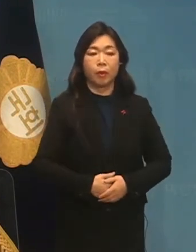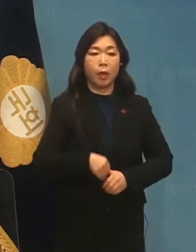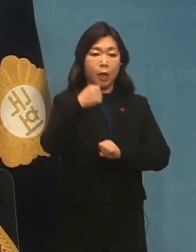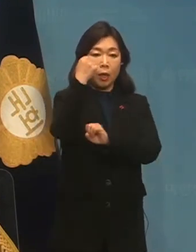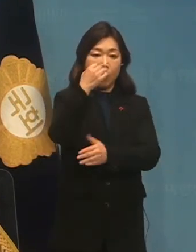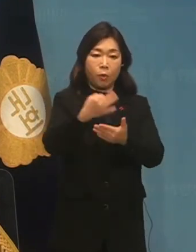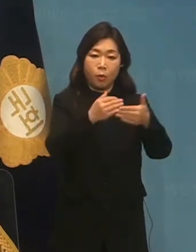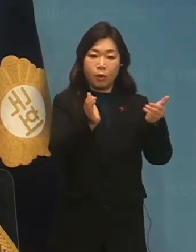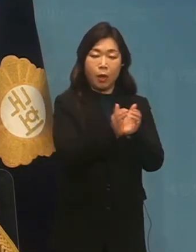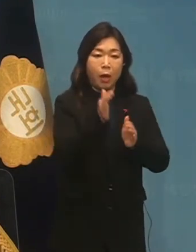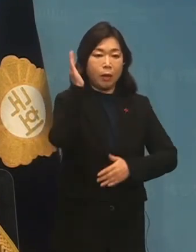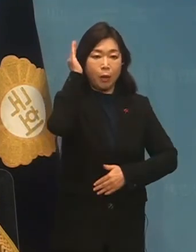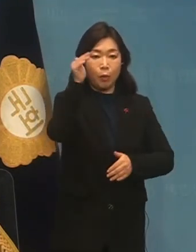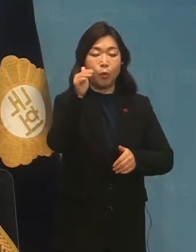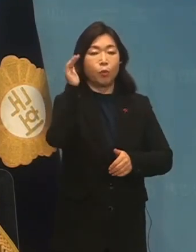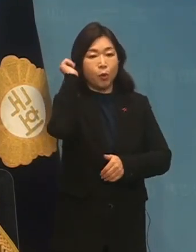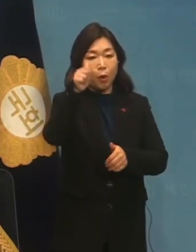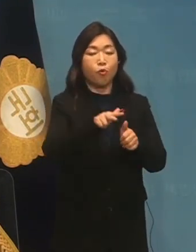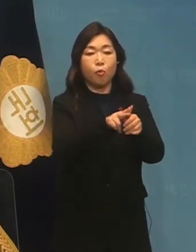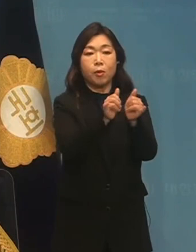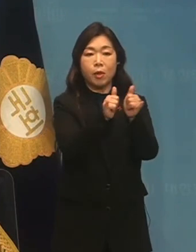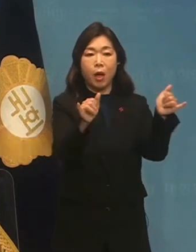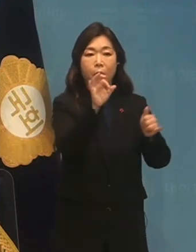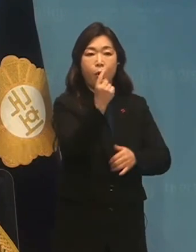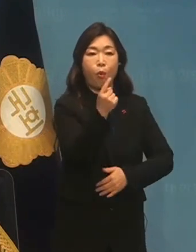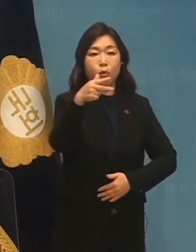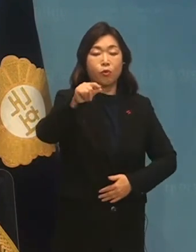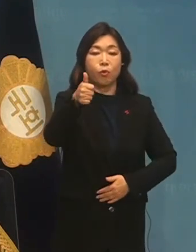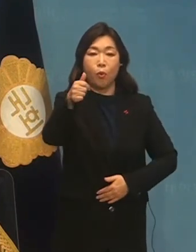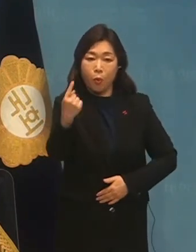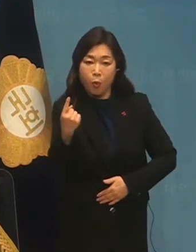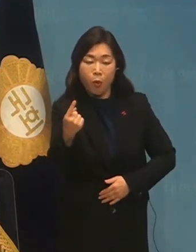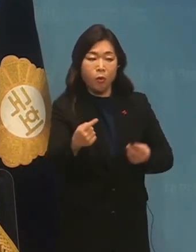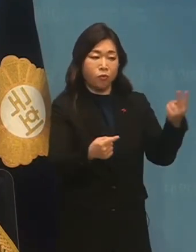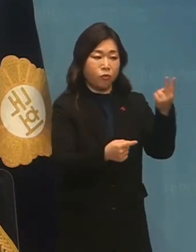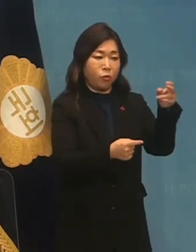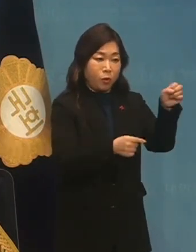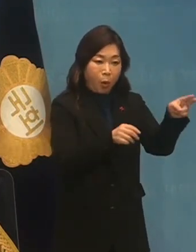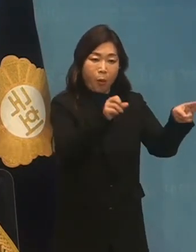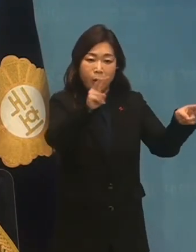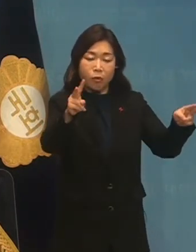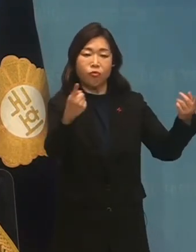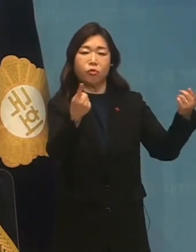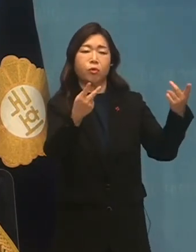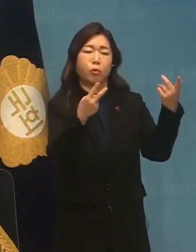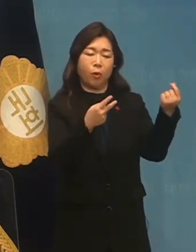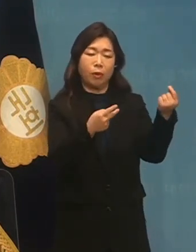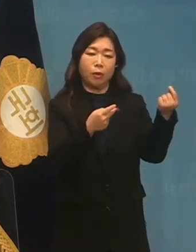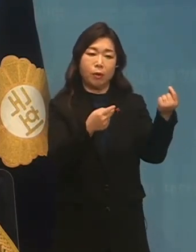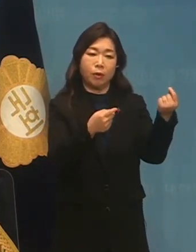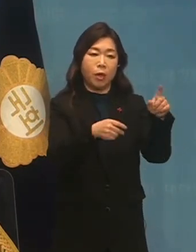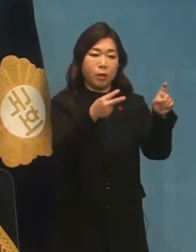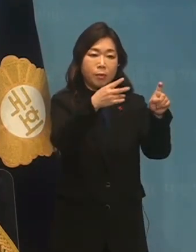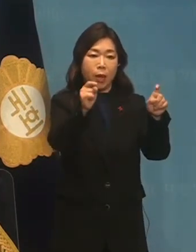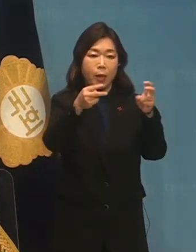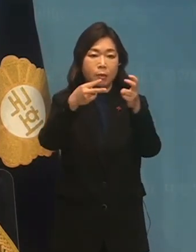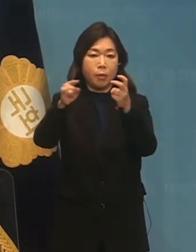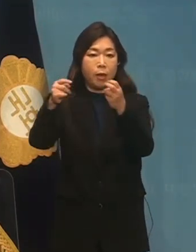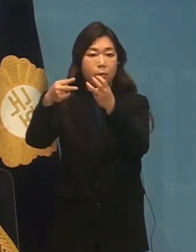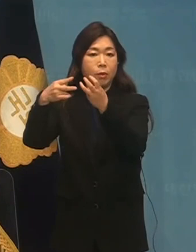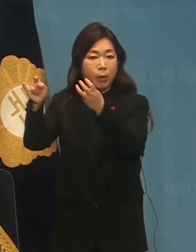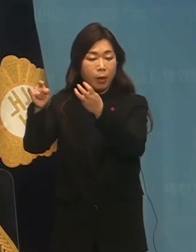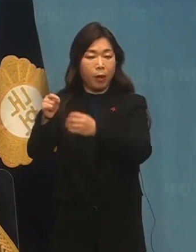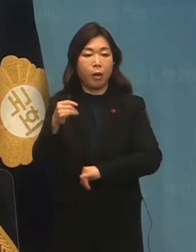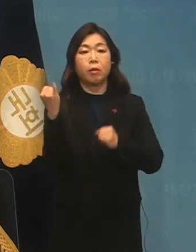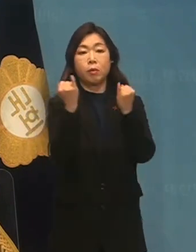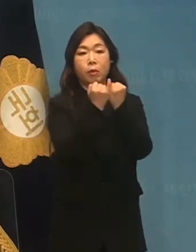저기본소득당 대통령 후보 오준호는 거대 양당이 삭제하고 있는 10대, 20대, 30대 여성을